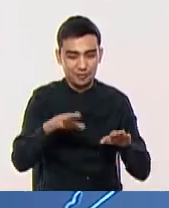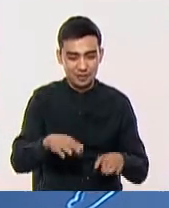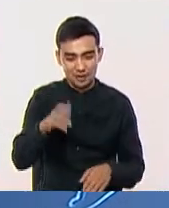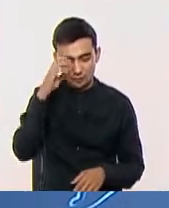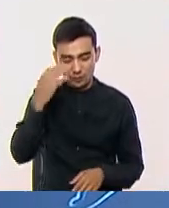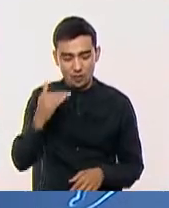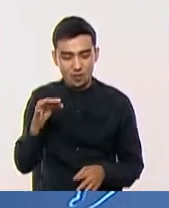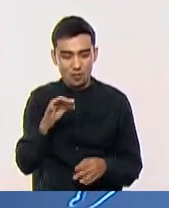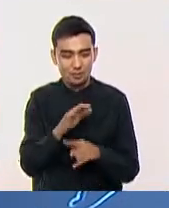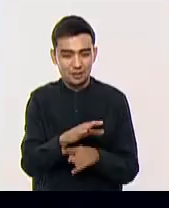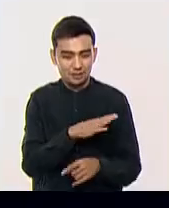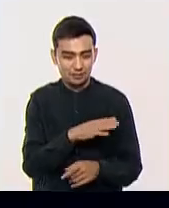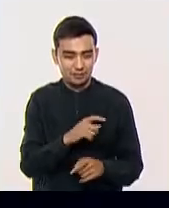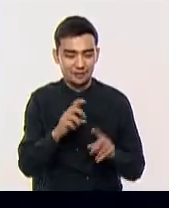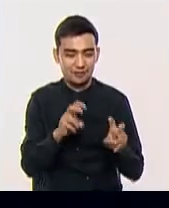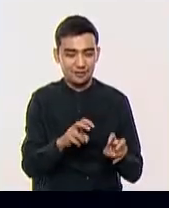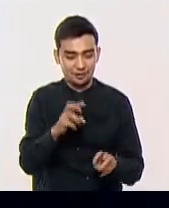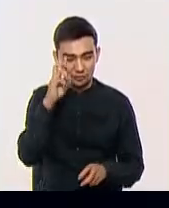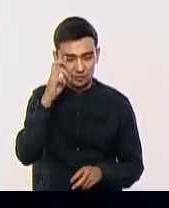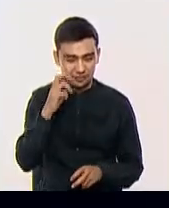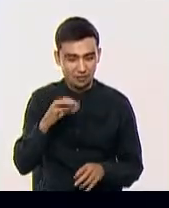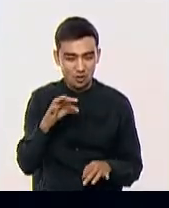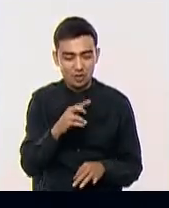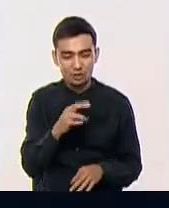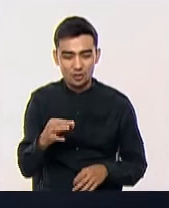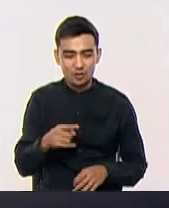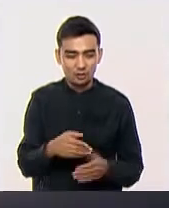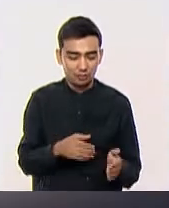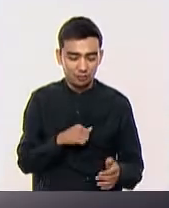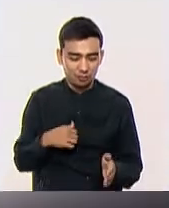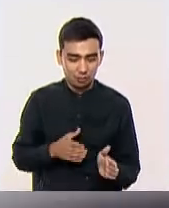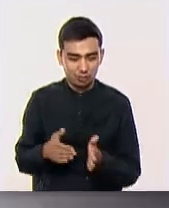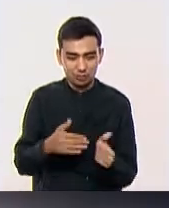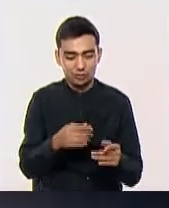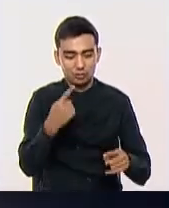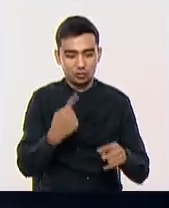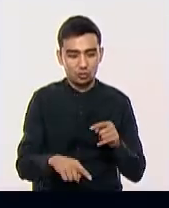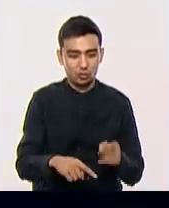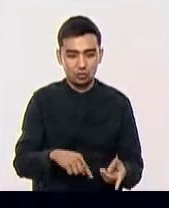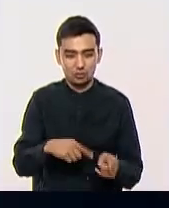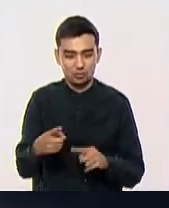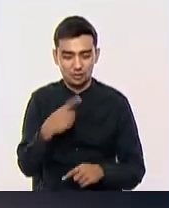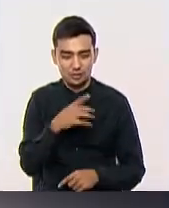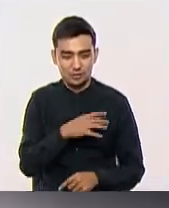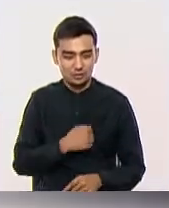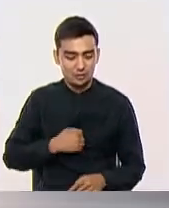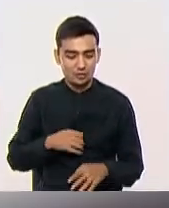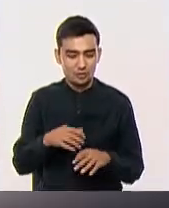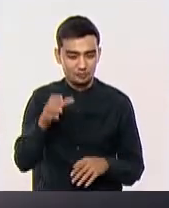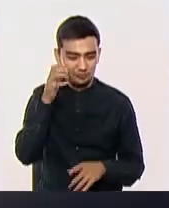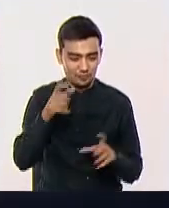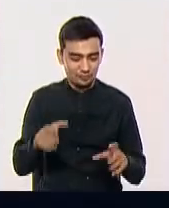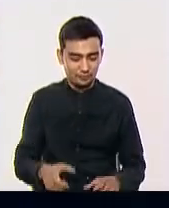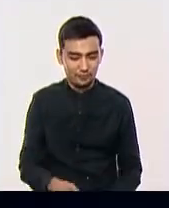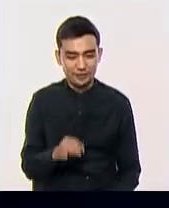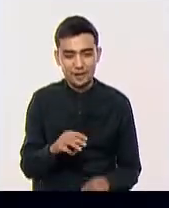беру туралы тапсырма берген. Бірақ оның өзі бұрмаланып, мүлде басқа арнаға ауды дейді ашынған ғалымдар.